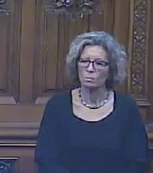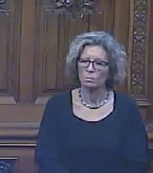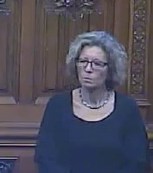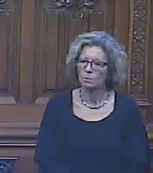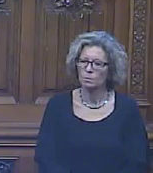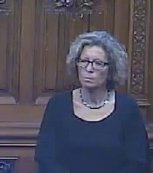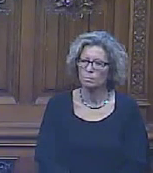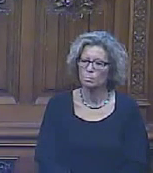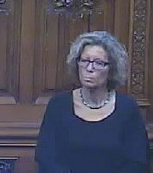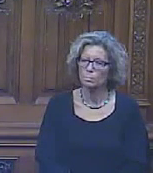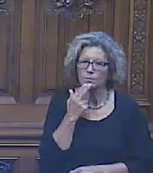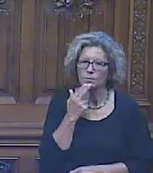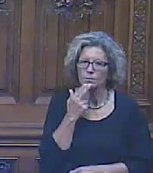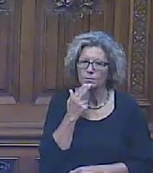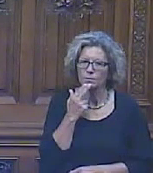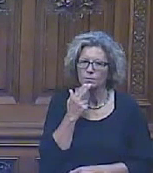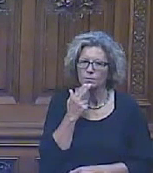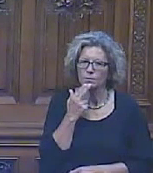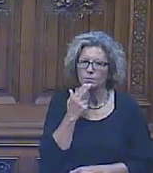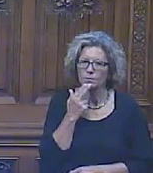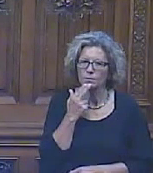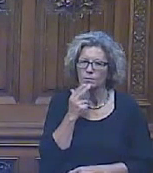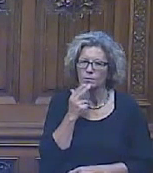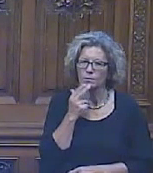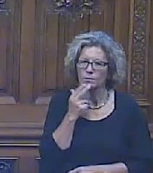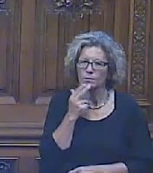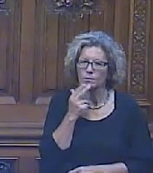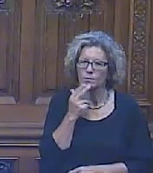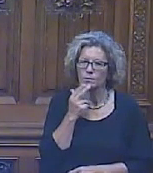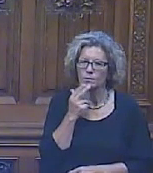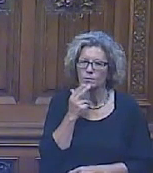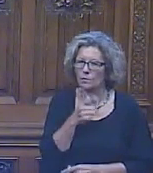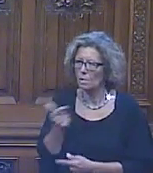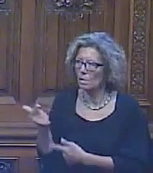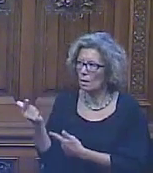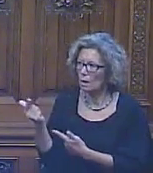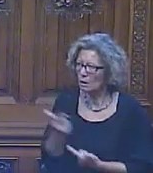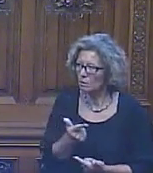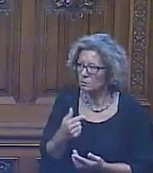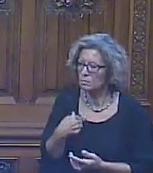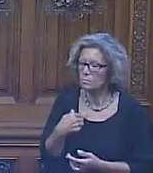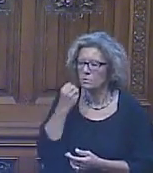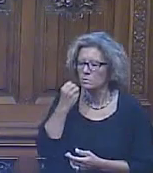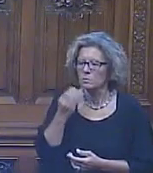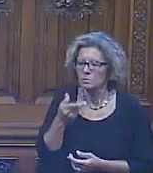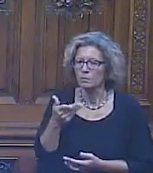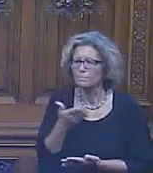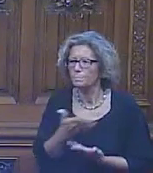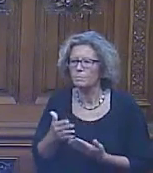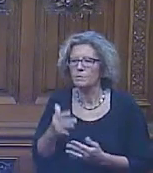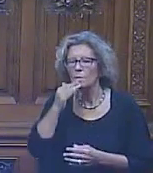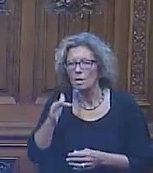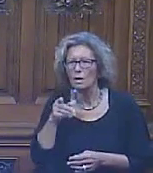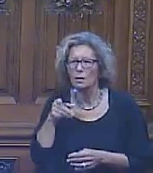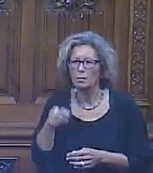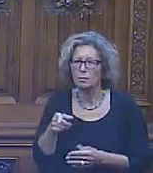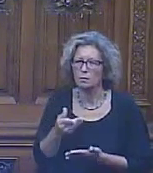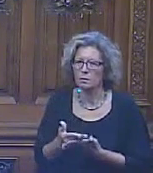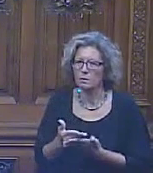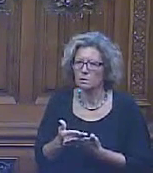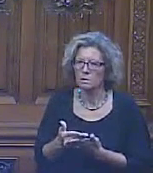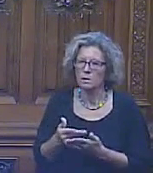Und ich lade alle die, und ich bin überzeugt davon, dass es ausschließlich Redner